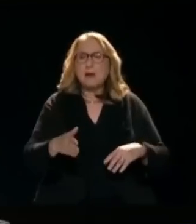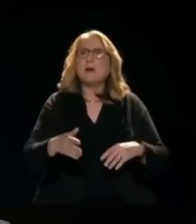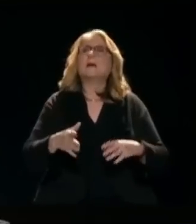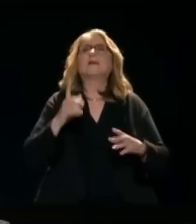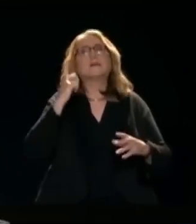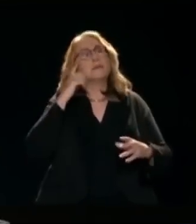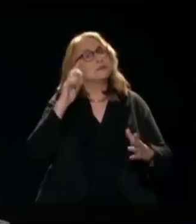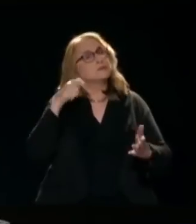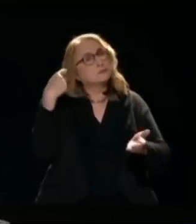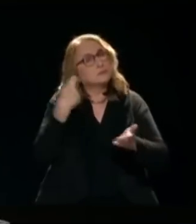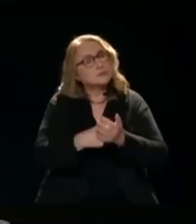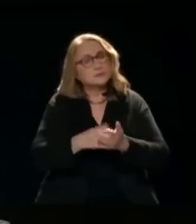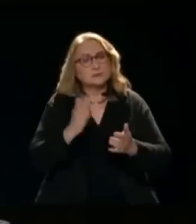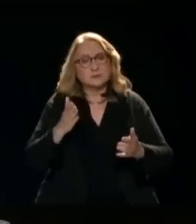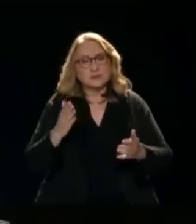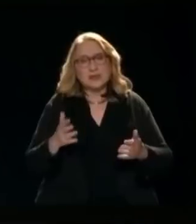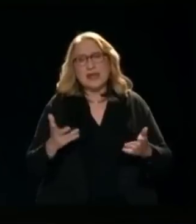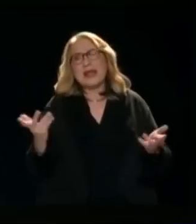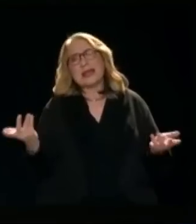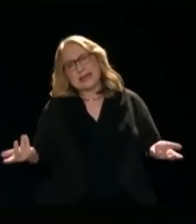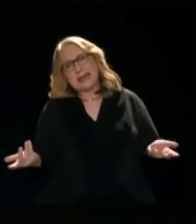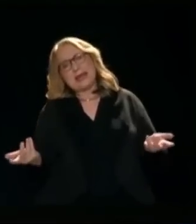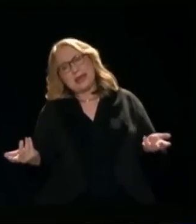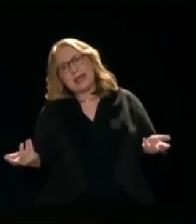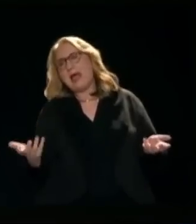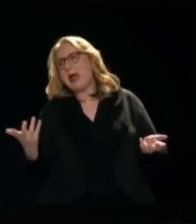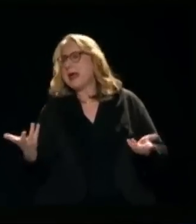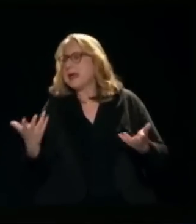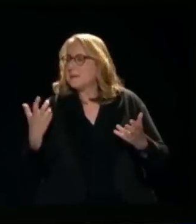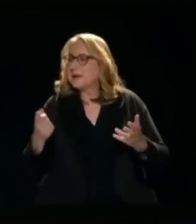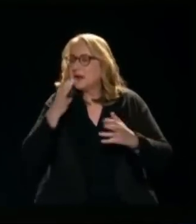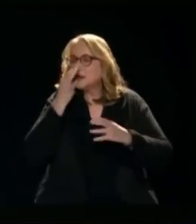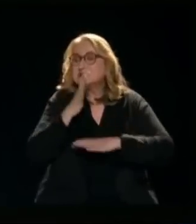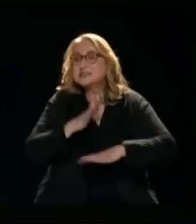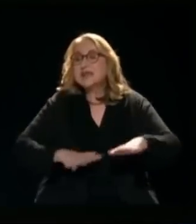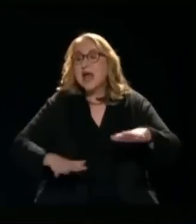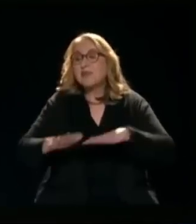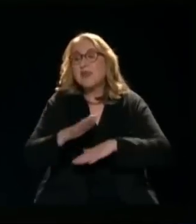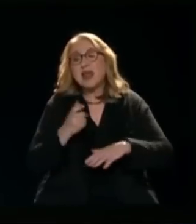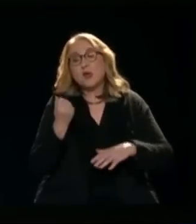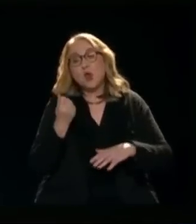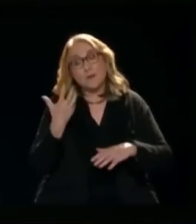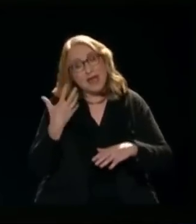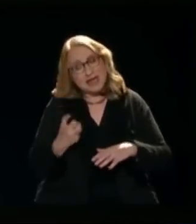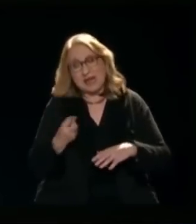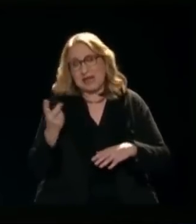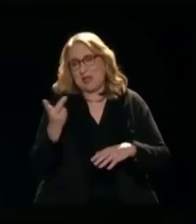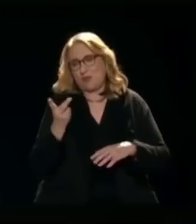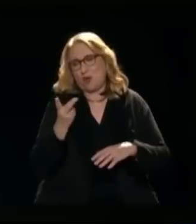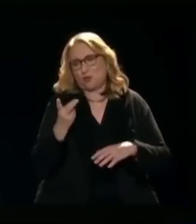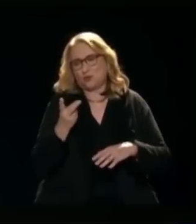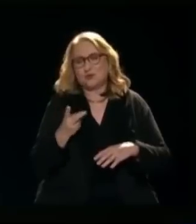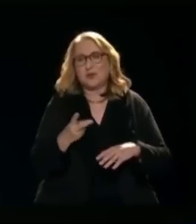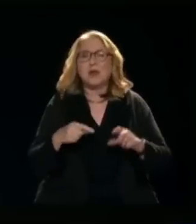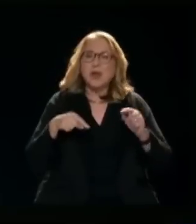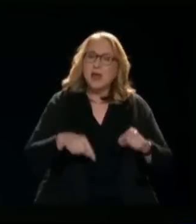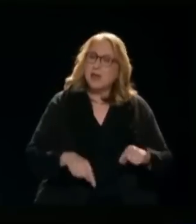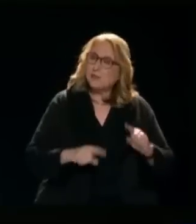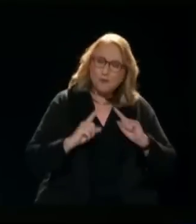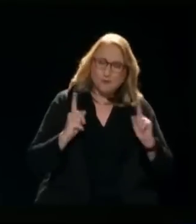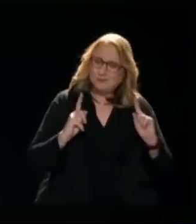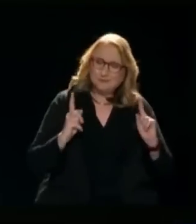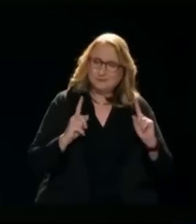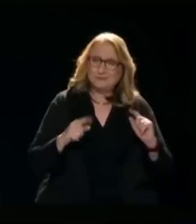Δεν ξέρω κατά πόσο. Υπήρχαν και κάποια σκάνδαλα όμως οικονομικής φύσεως. Εδώ οι κυβερνήσεις οι οποίες επέλεξαν να πορευτούν